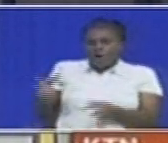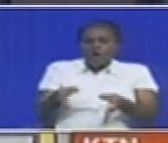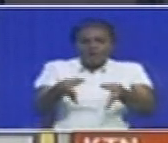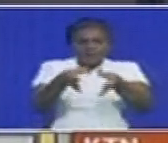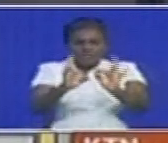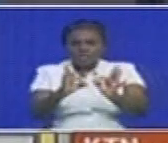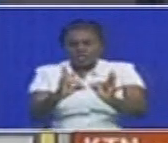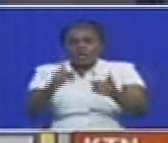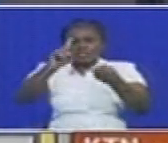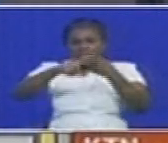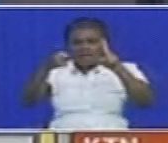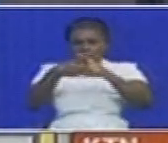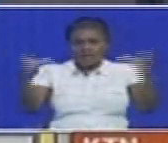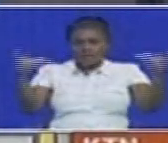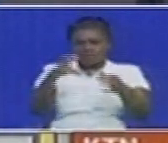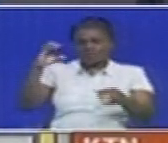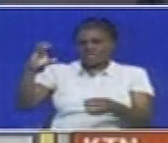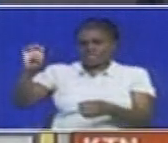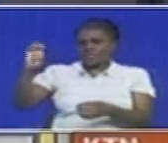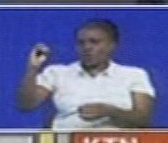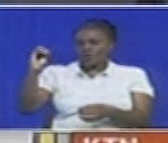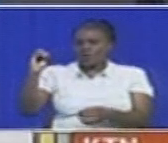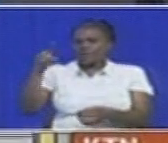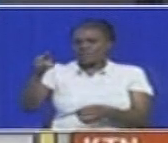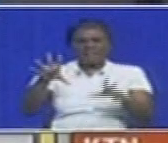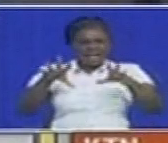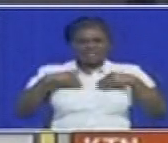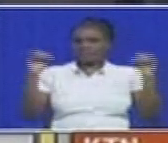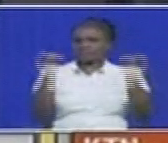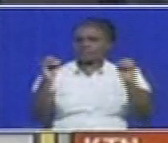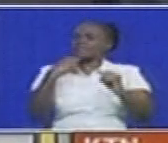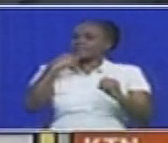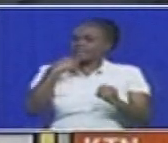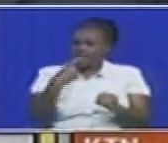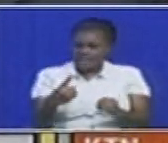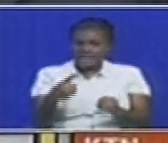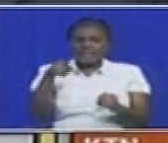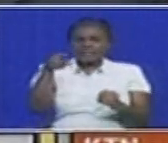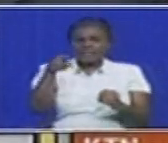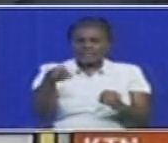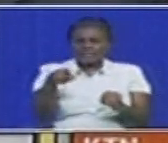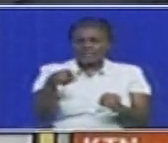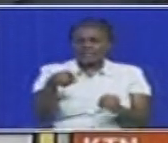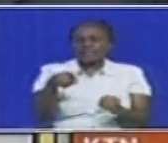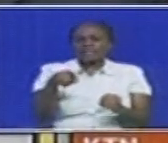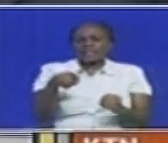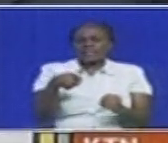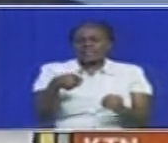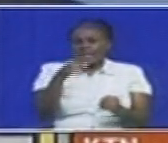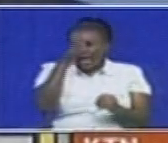mtendaji wa kampuni ya Standard Group Sam Sholei aliyepinga madai hayo akiyataja fedheha mbele ya macho ya